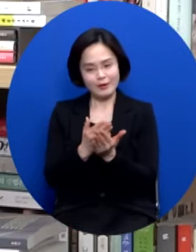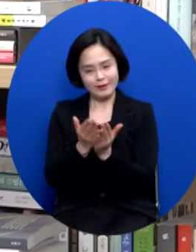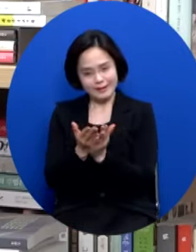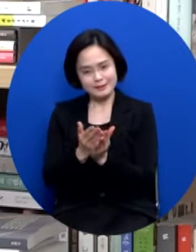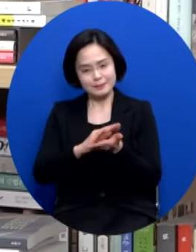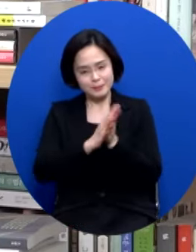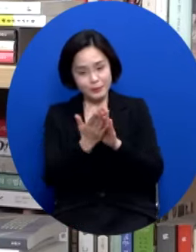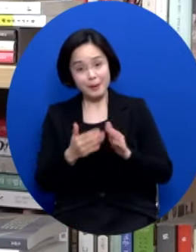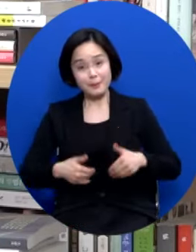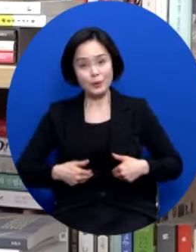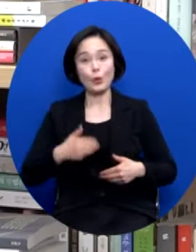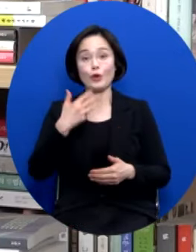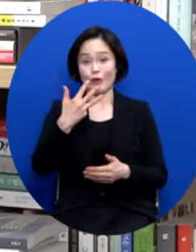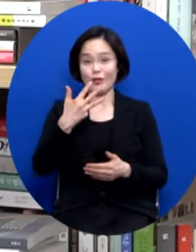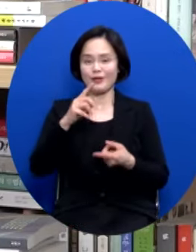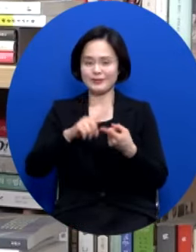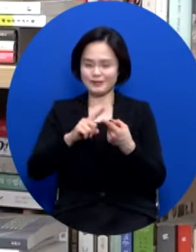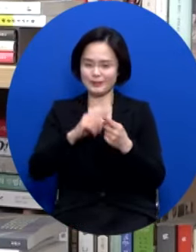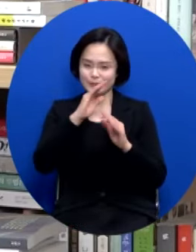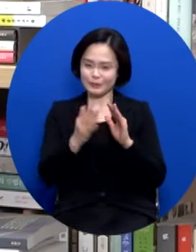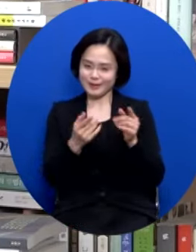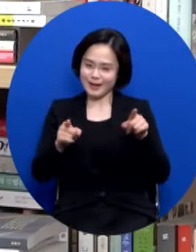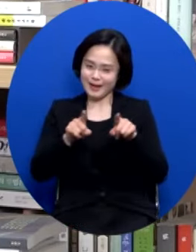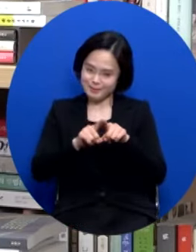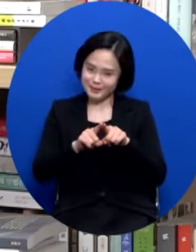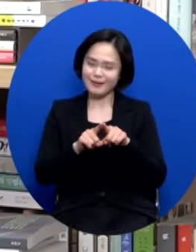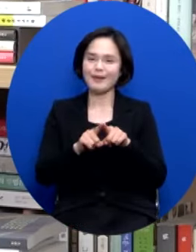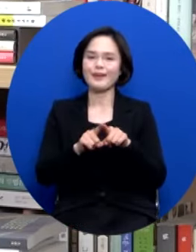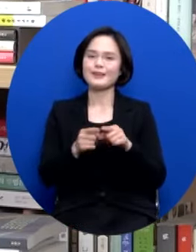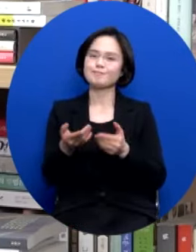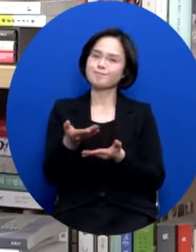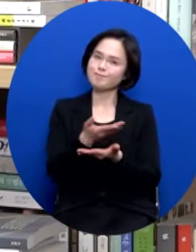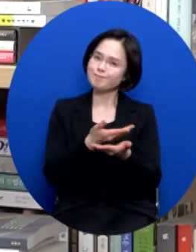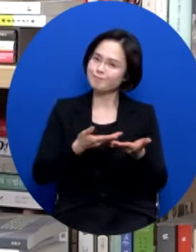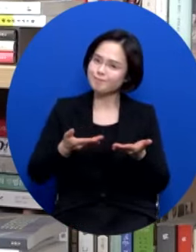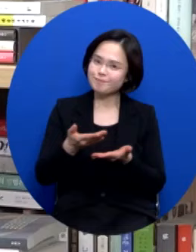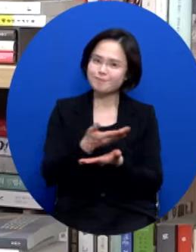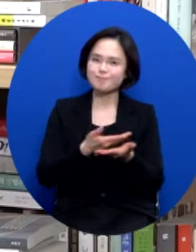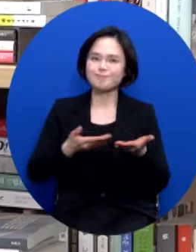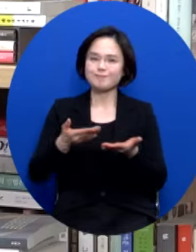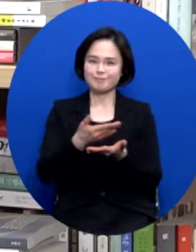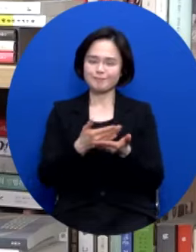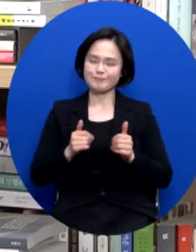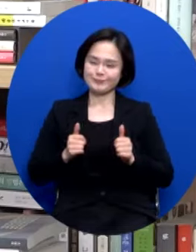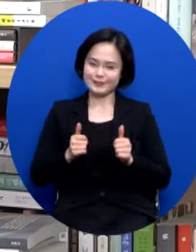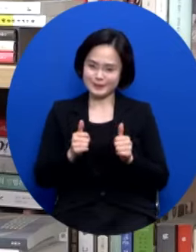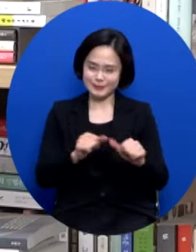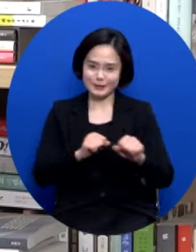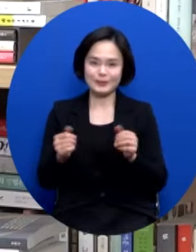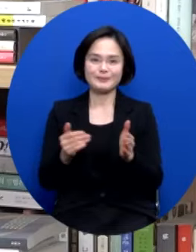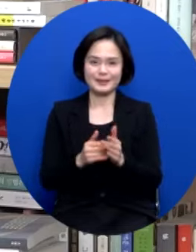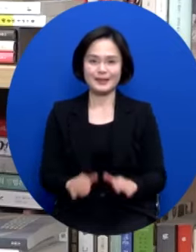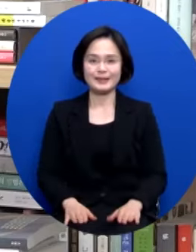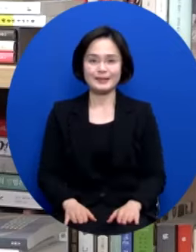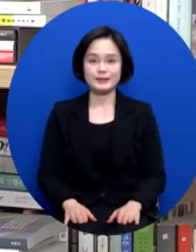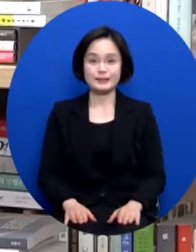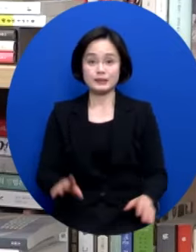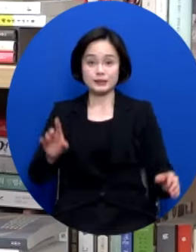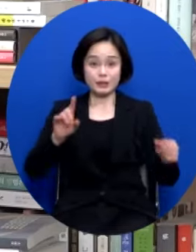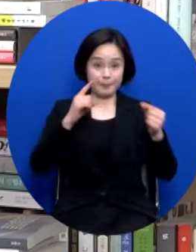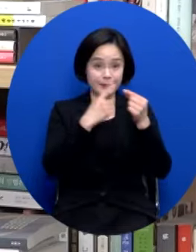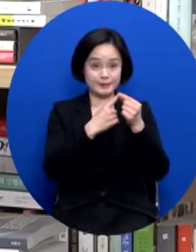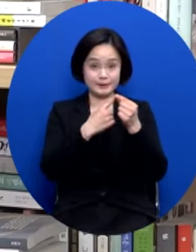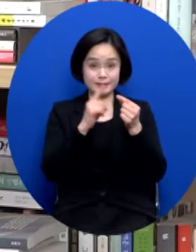성도님들과 소개를 하고 거기에 대해서 모든 교육자들이 합심해서 이제까지 왔습니다. 그 첫 번째가 바로 사탄에게